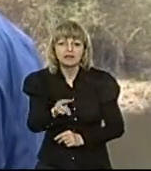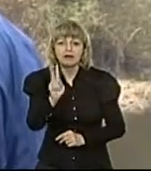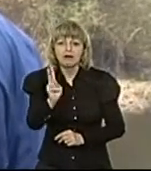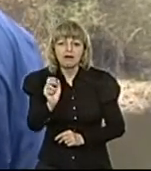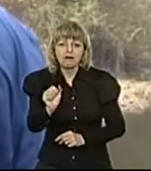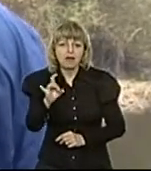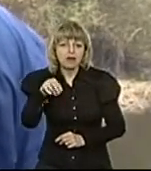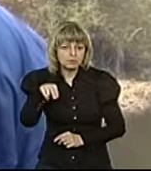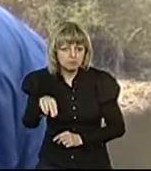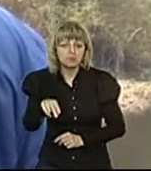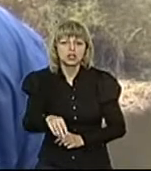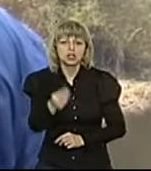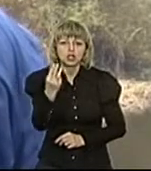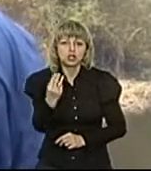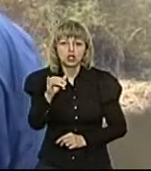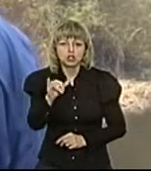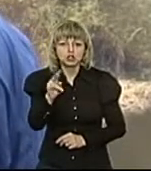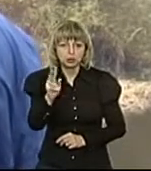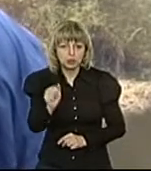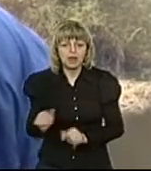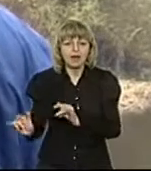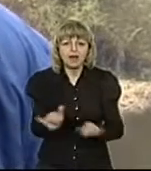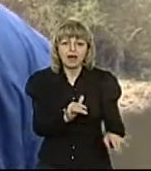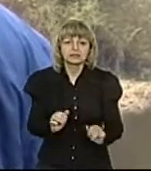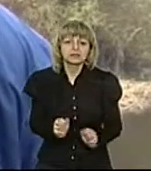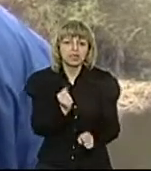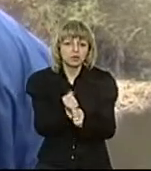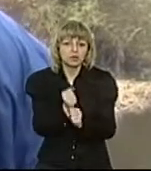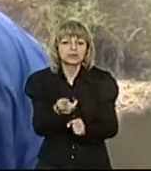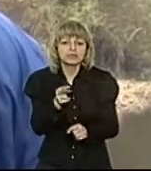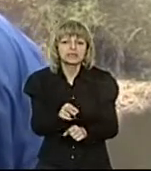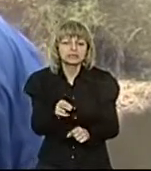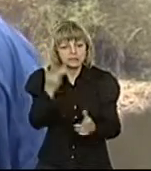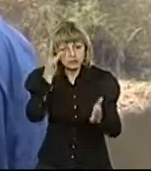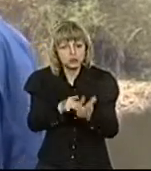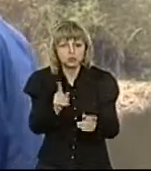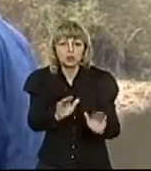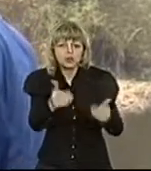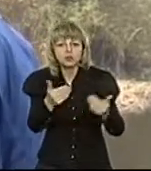щука. Акція проводиться з метою привернення уваги до